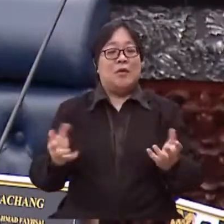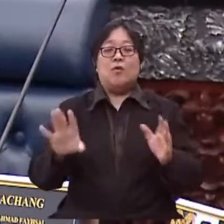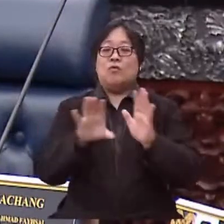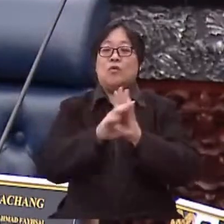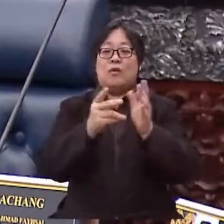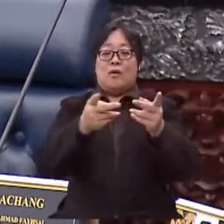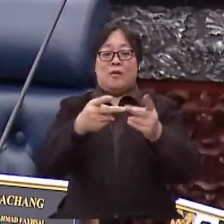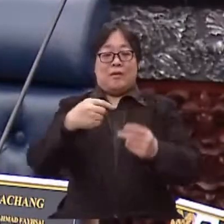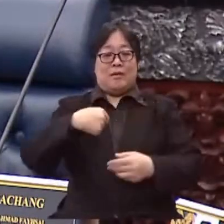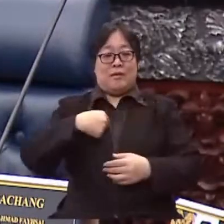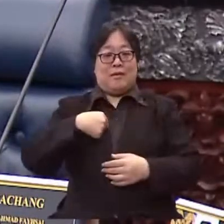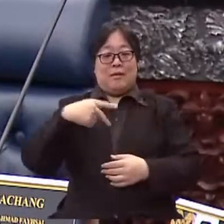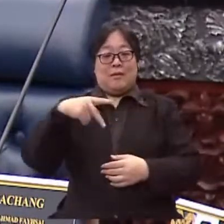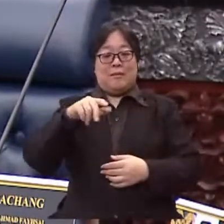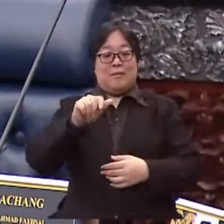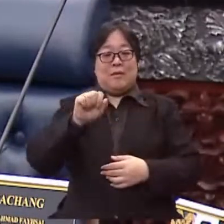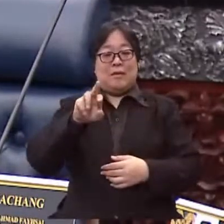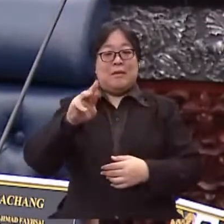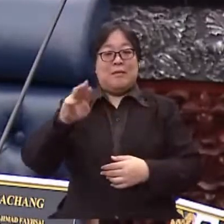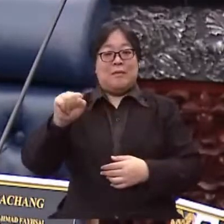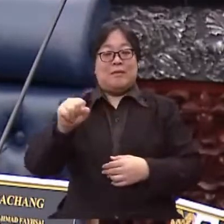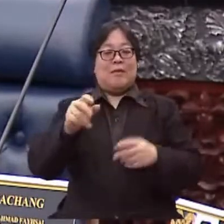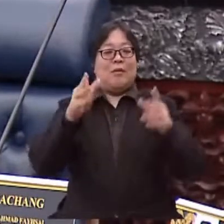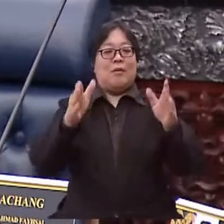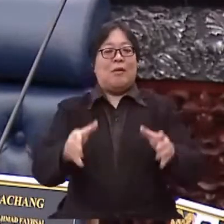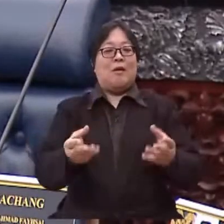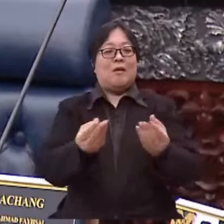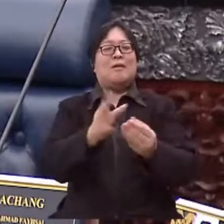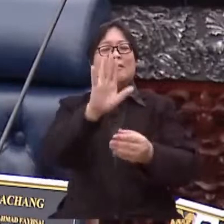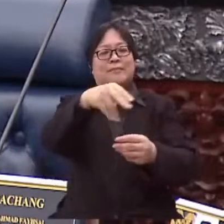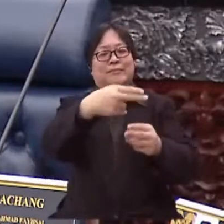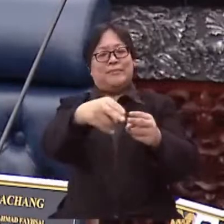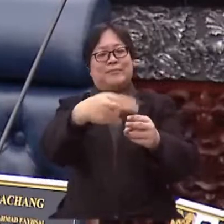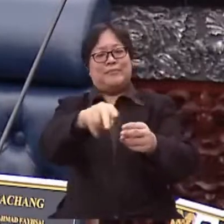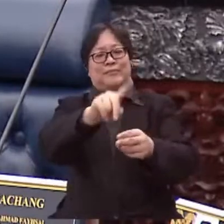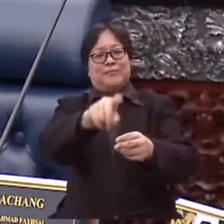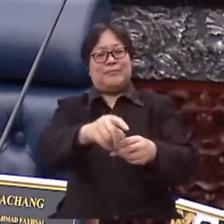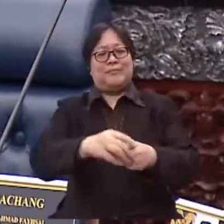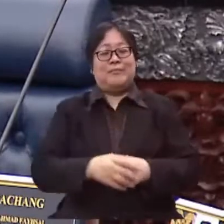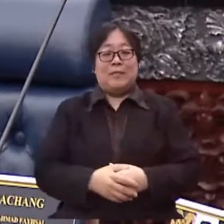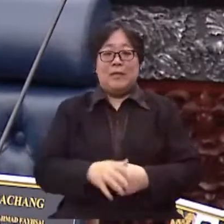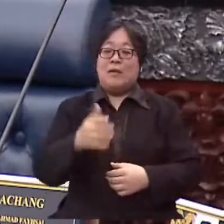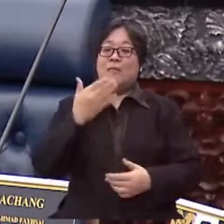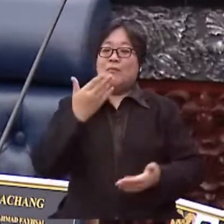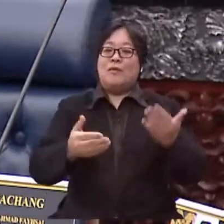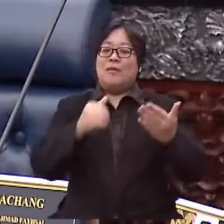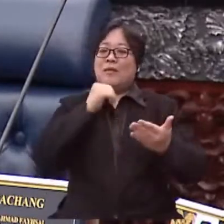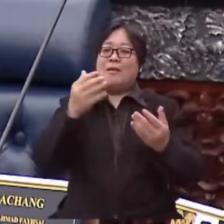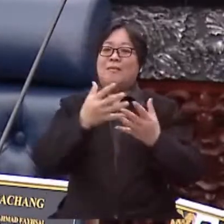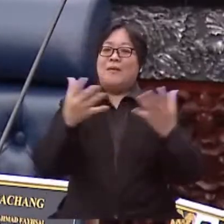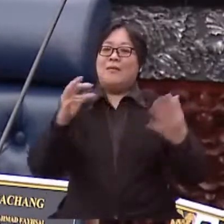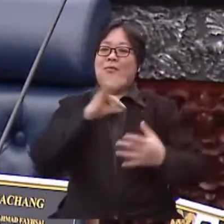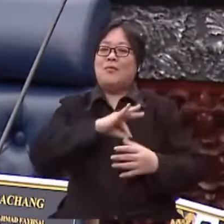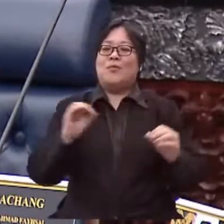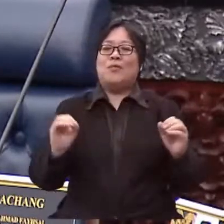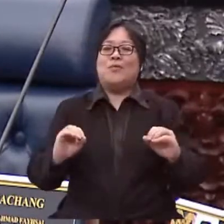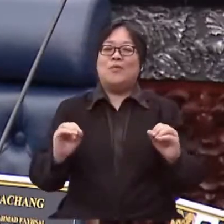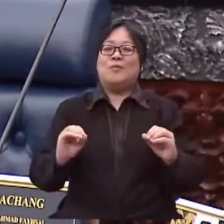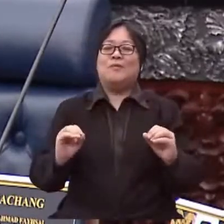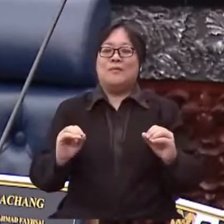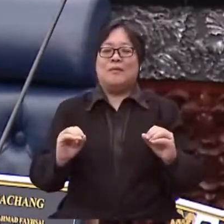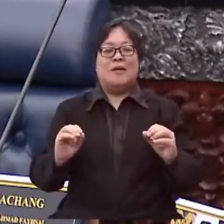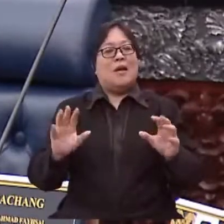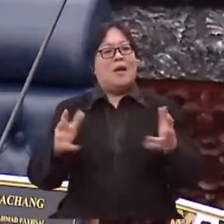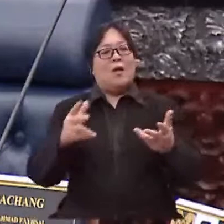contoh kawasan saya di pasir emas penduduknya sedikit dan Mungkin ia tidak memberikan banyak keuntungan kepada